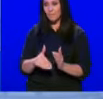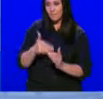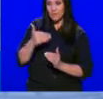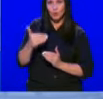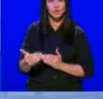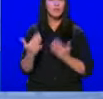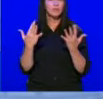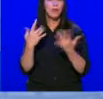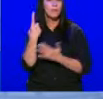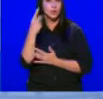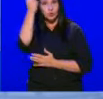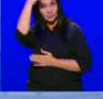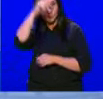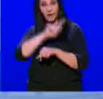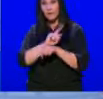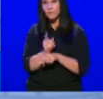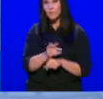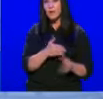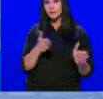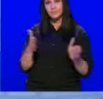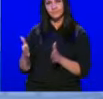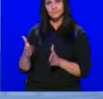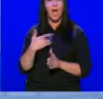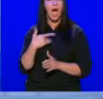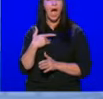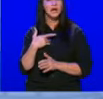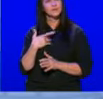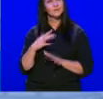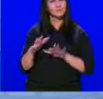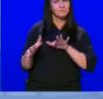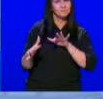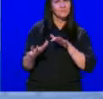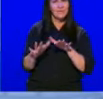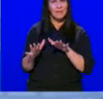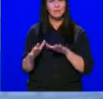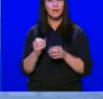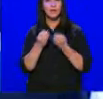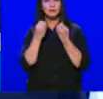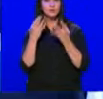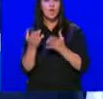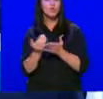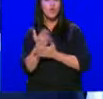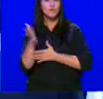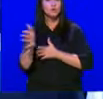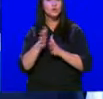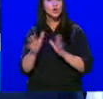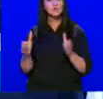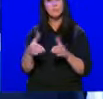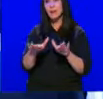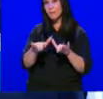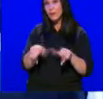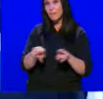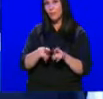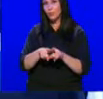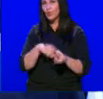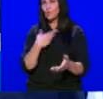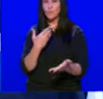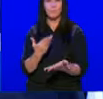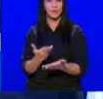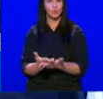приоритет номер едно за България в момента. Аз съм скептичен към възможността новото Народно събрание да приеме подобно